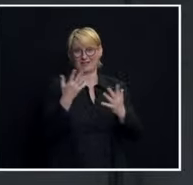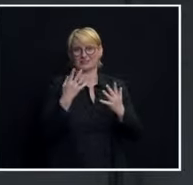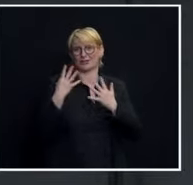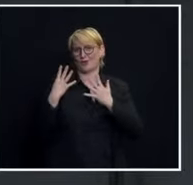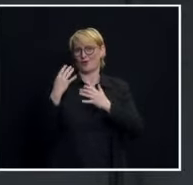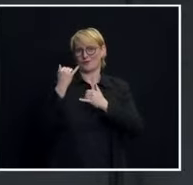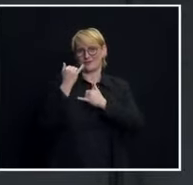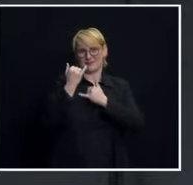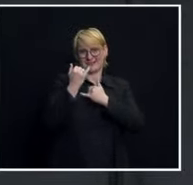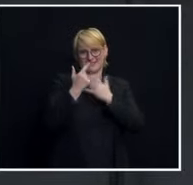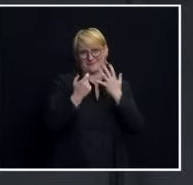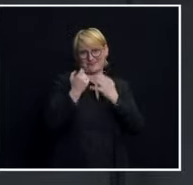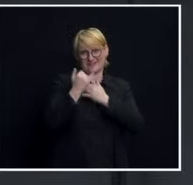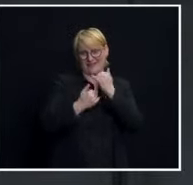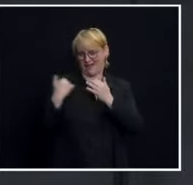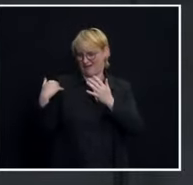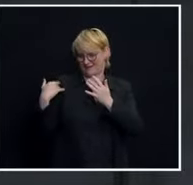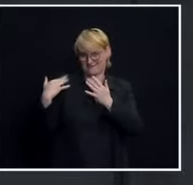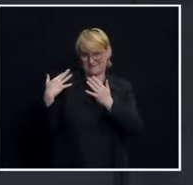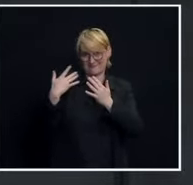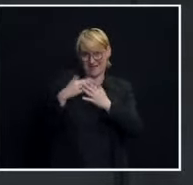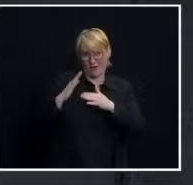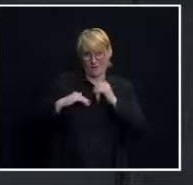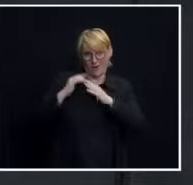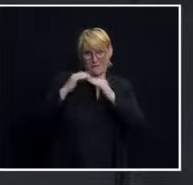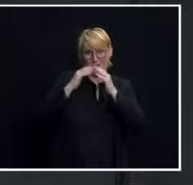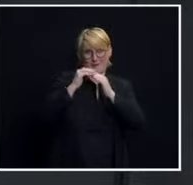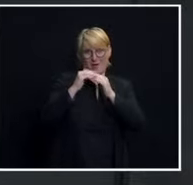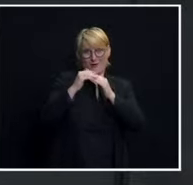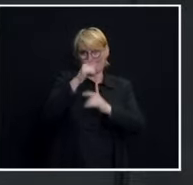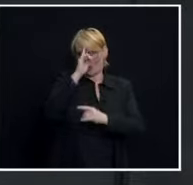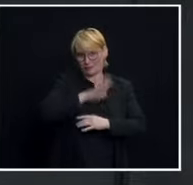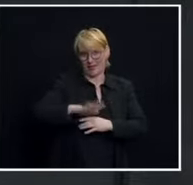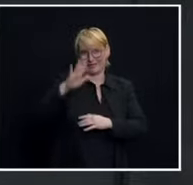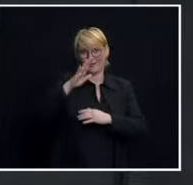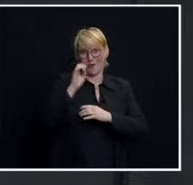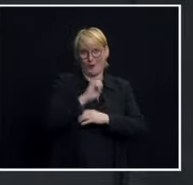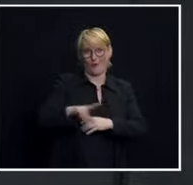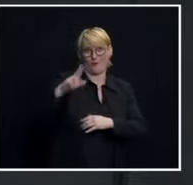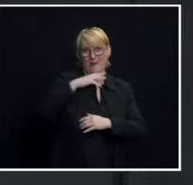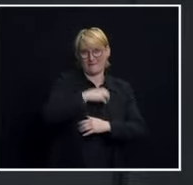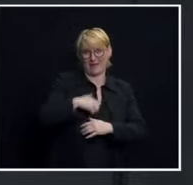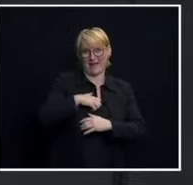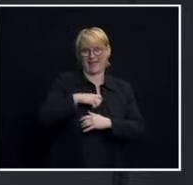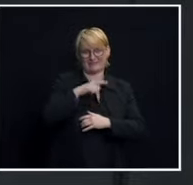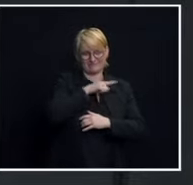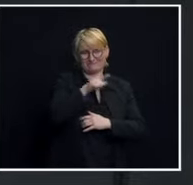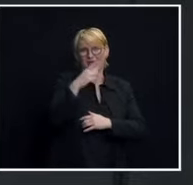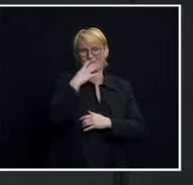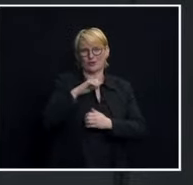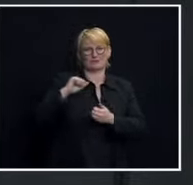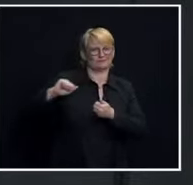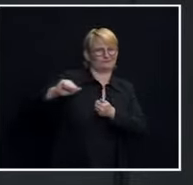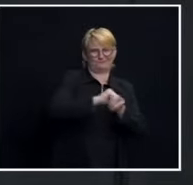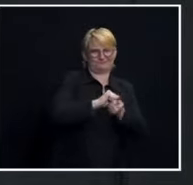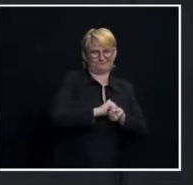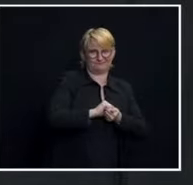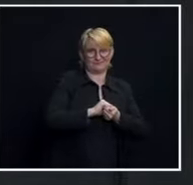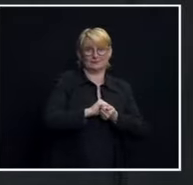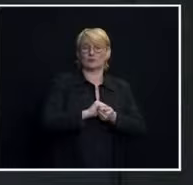Deutschland, in Europa und auch in Bayern. Und das ist, meine sehr geehrten Damen und Herren, eine reale Gefahr.